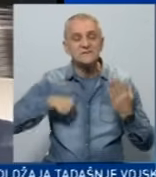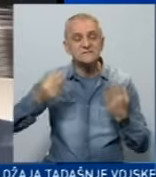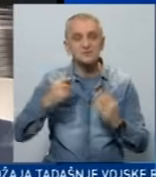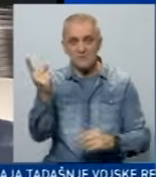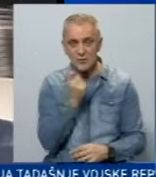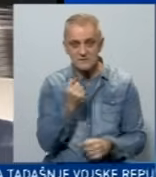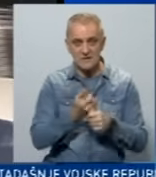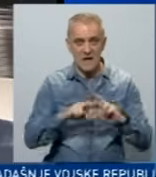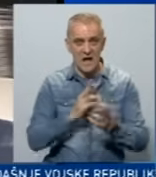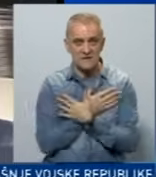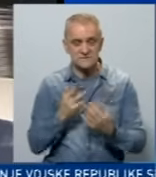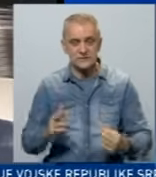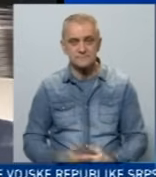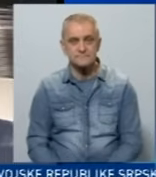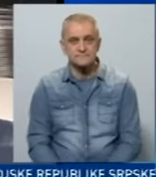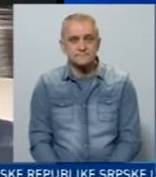iz pojasa Gaze.